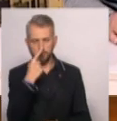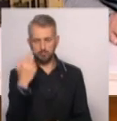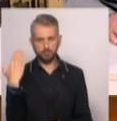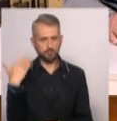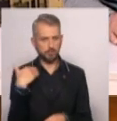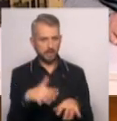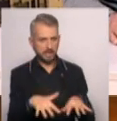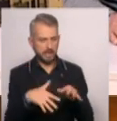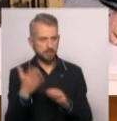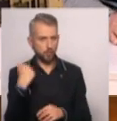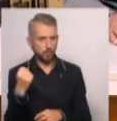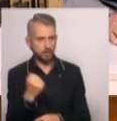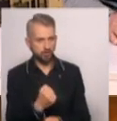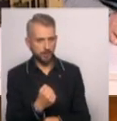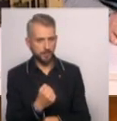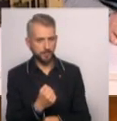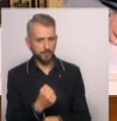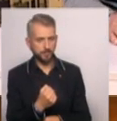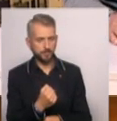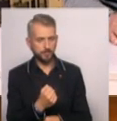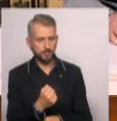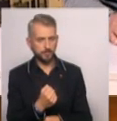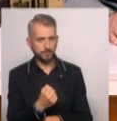минулого тижня